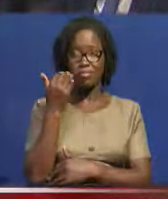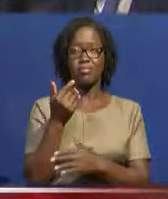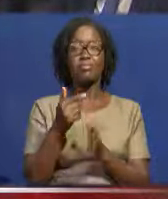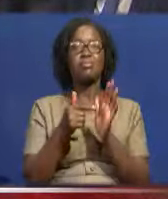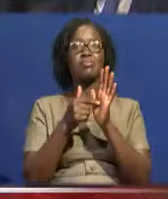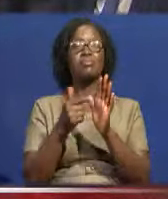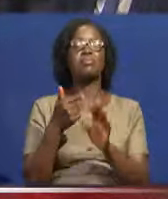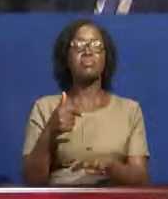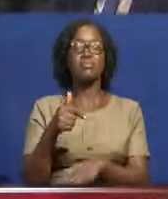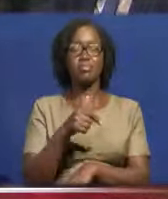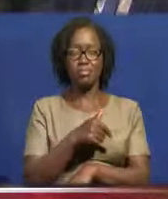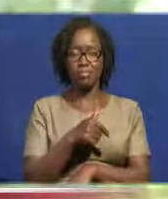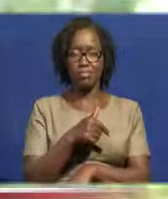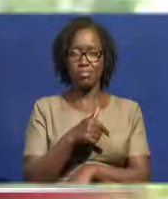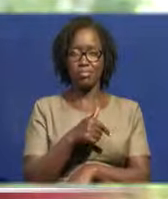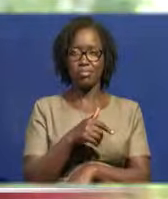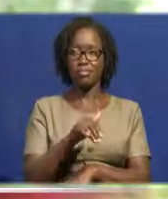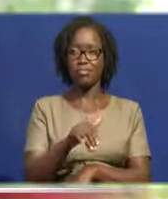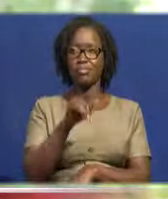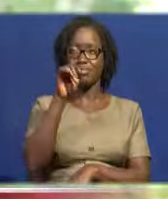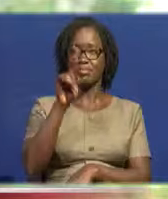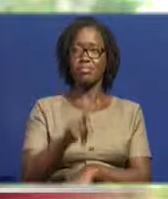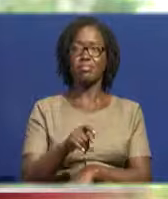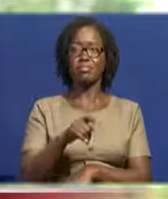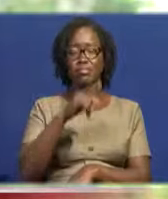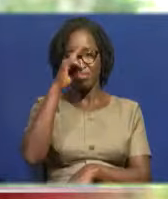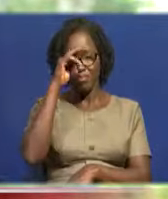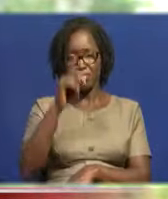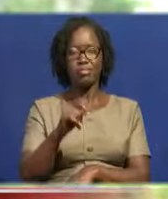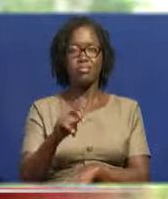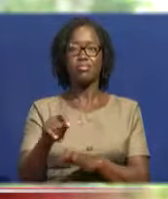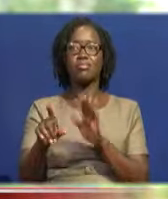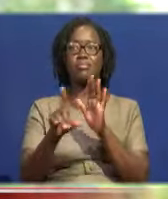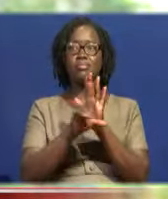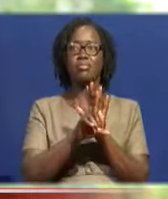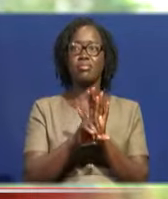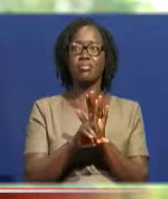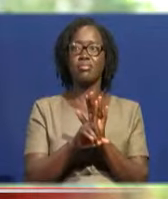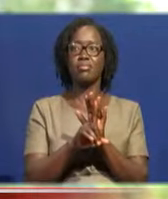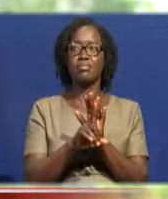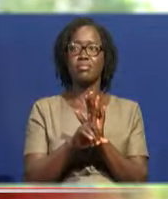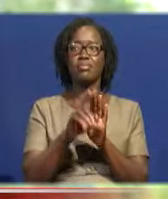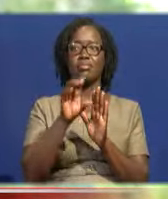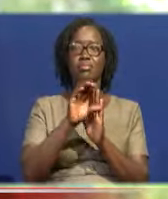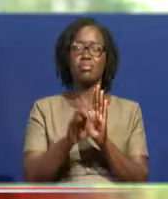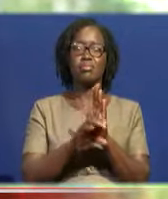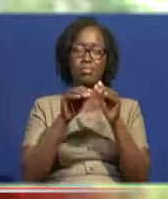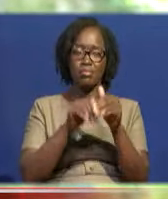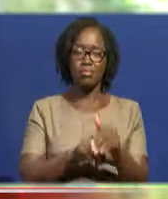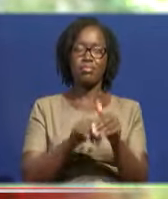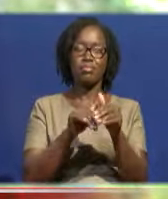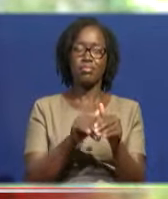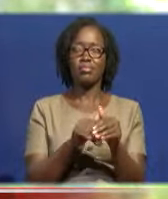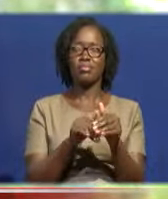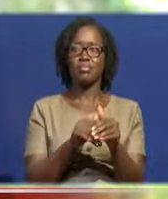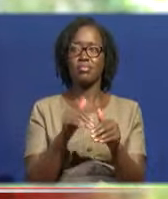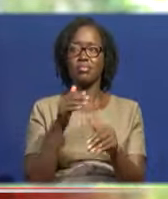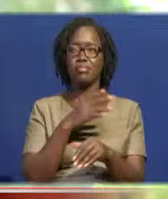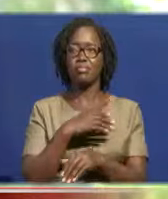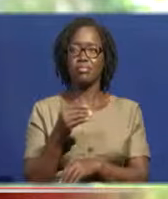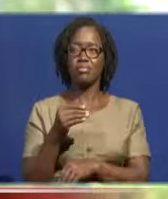indicate to us that we must have respect for the rule of law, constitutionalism